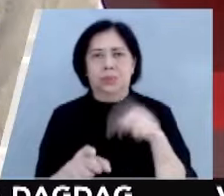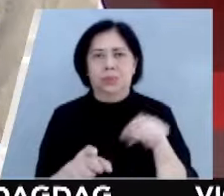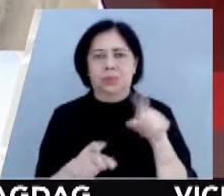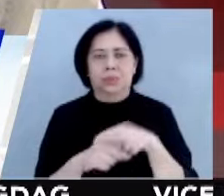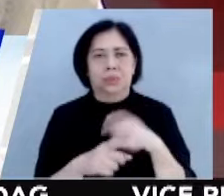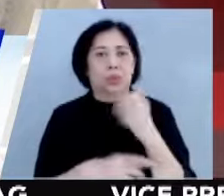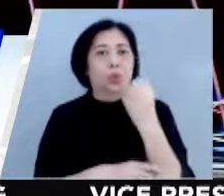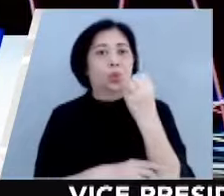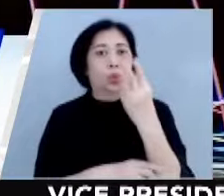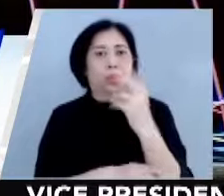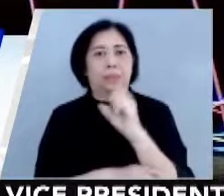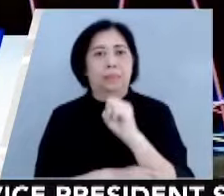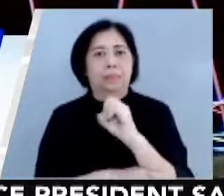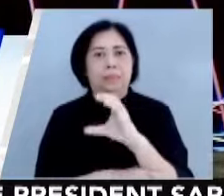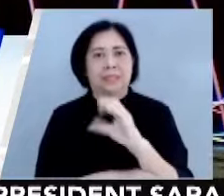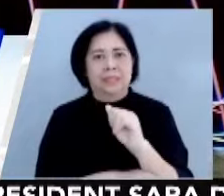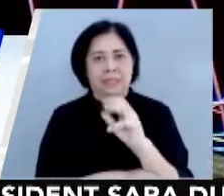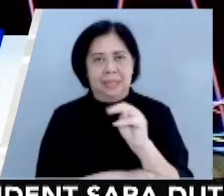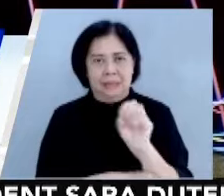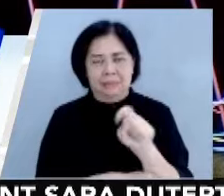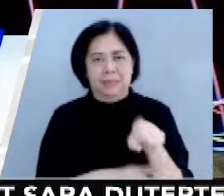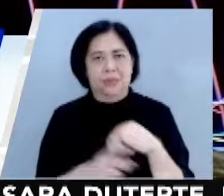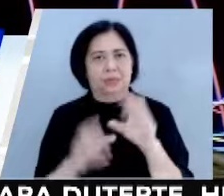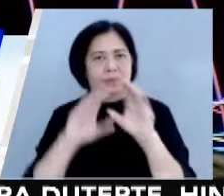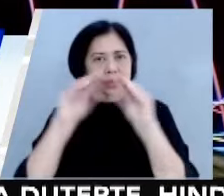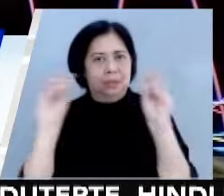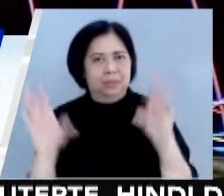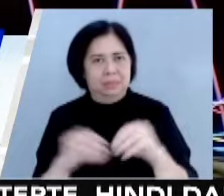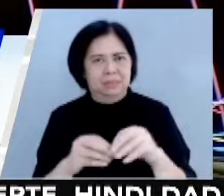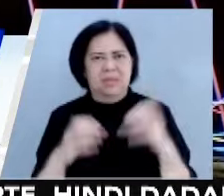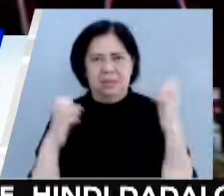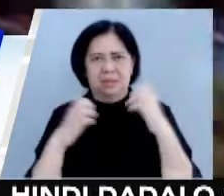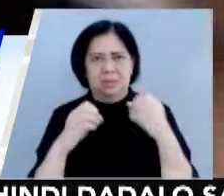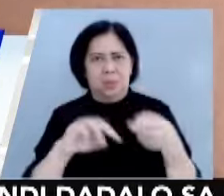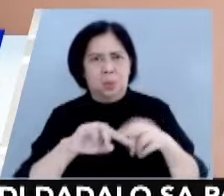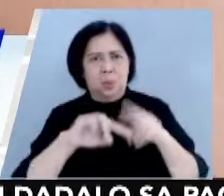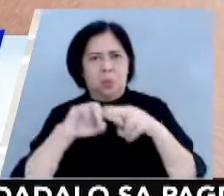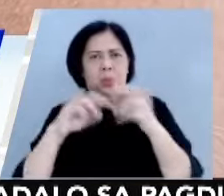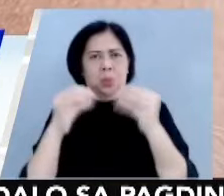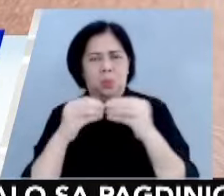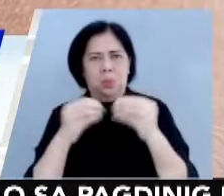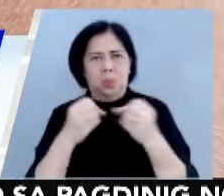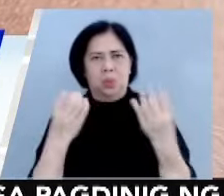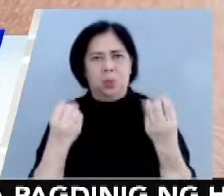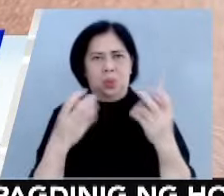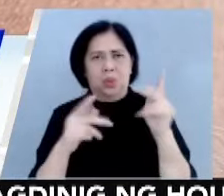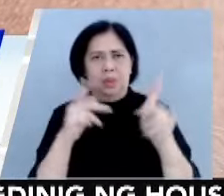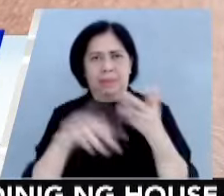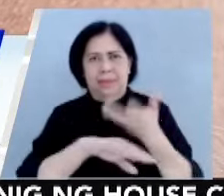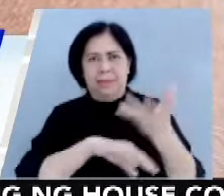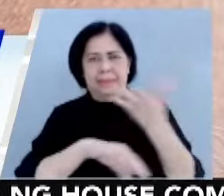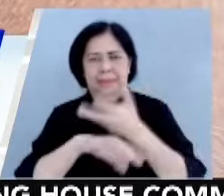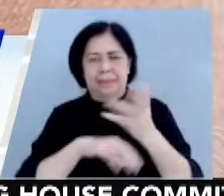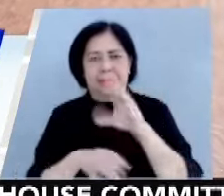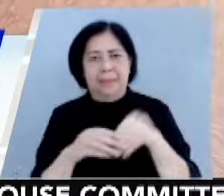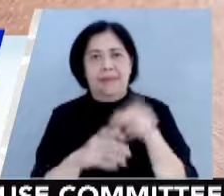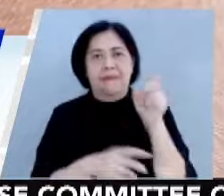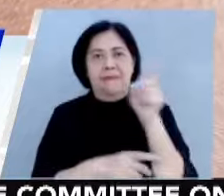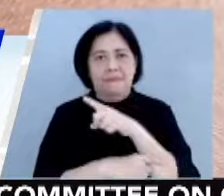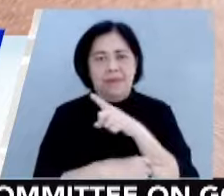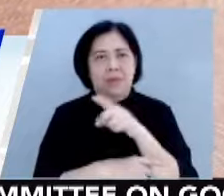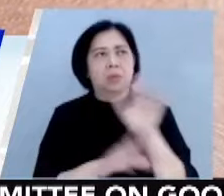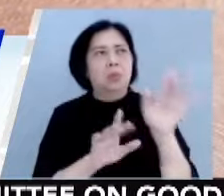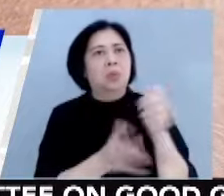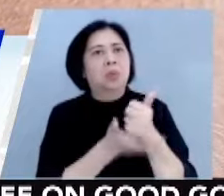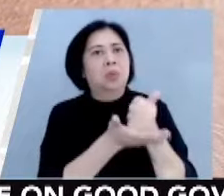of Christmas o mga krimeng inaasahang tataas ang bilang lalo ngayong magpapasko. Kabilang dyan ang mga fake online charity, pati yung mga